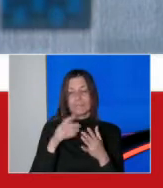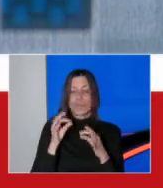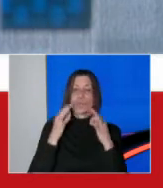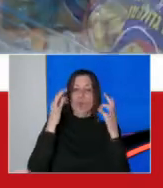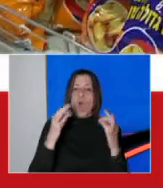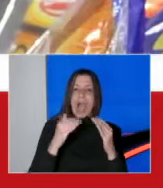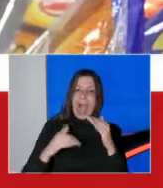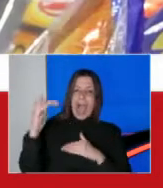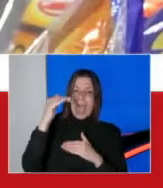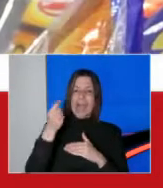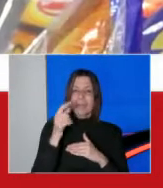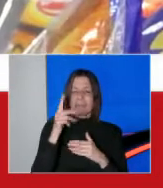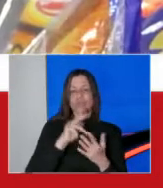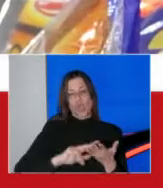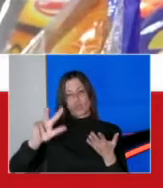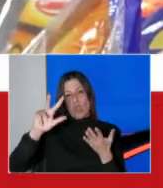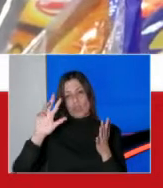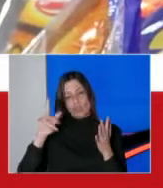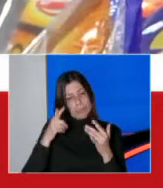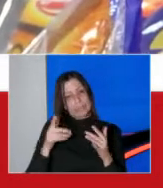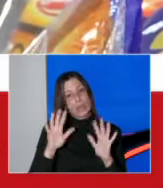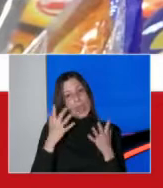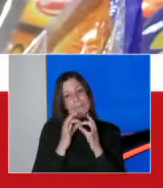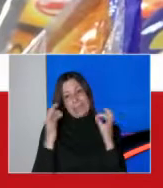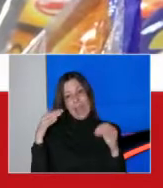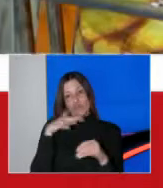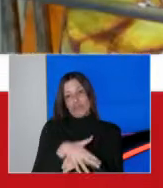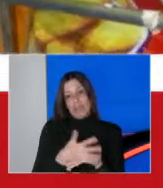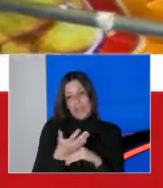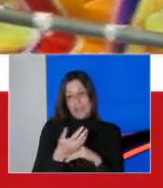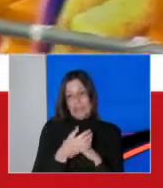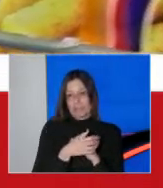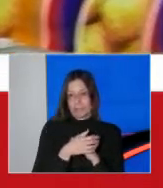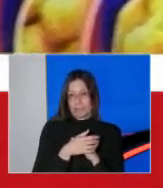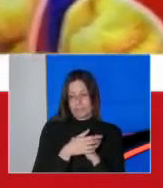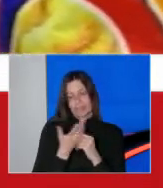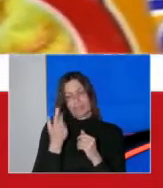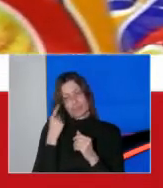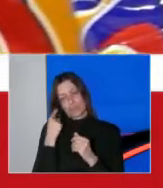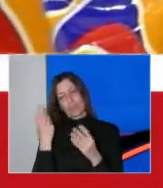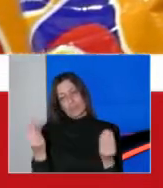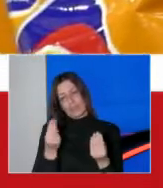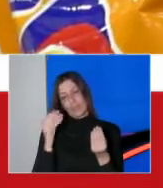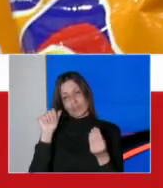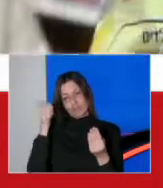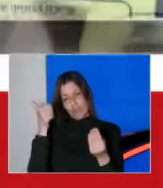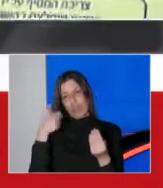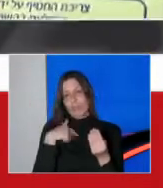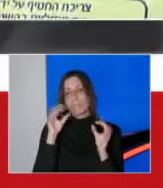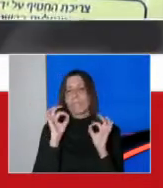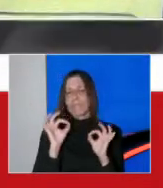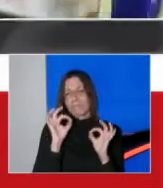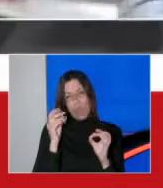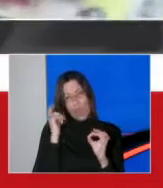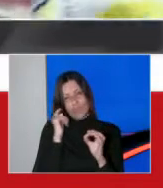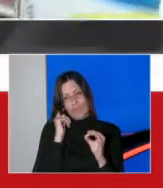המחירים בשלושה חודשים. אז הנה, זה כנראה מתחיל להשפיע. אז תשמע, קודם כל, אני באמת